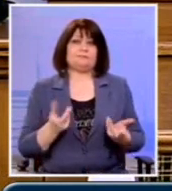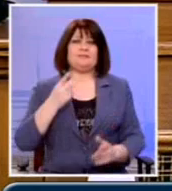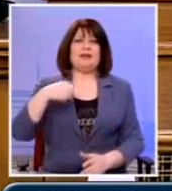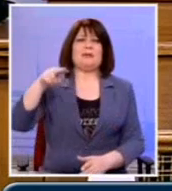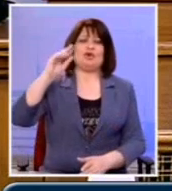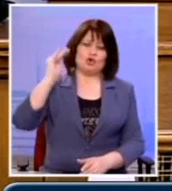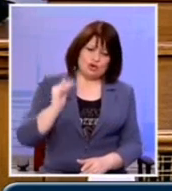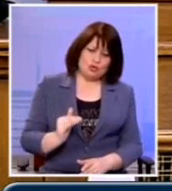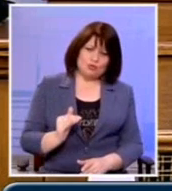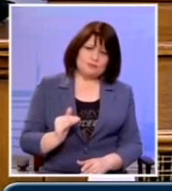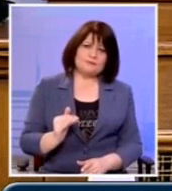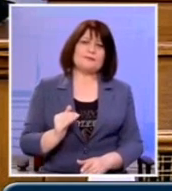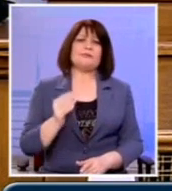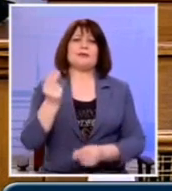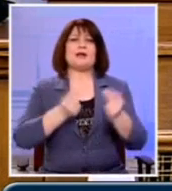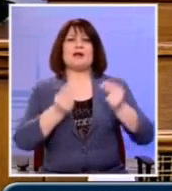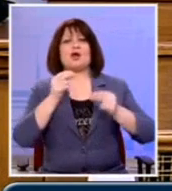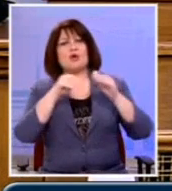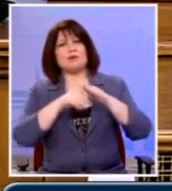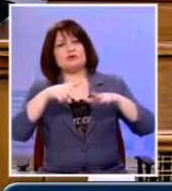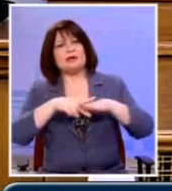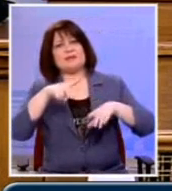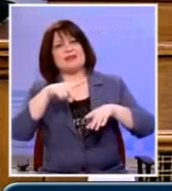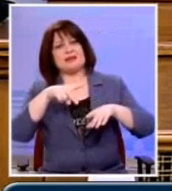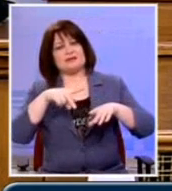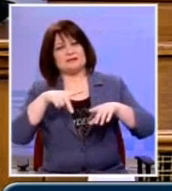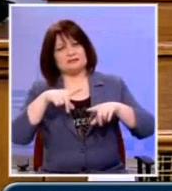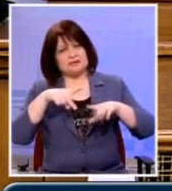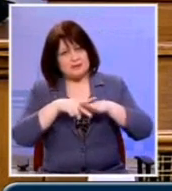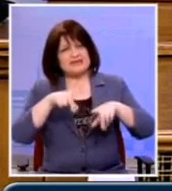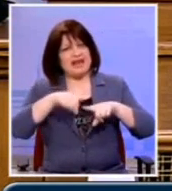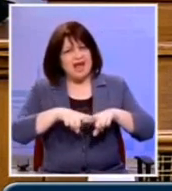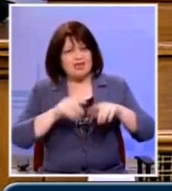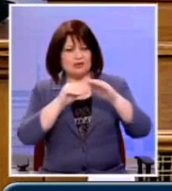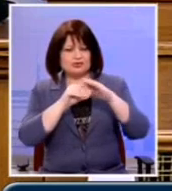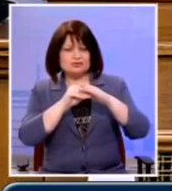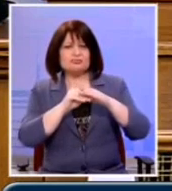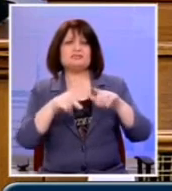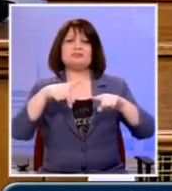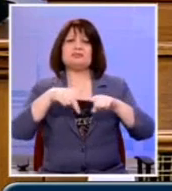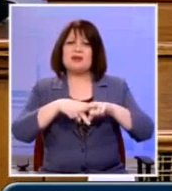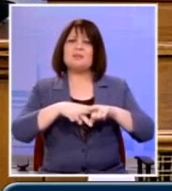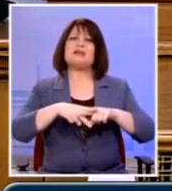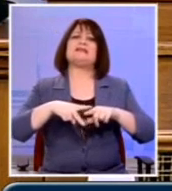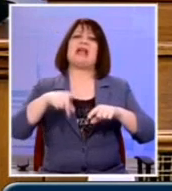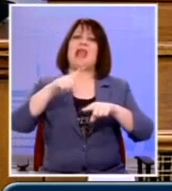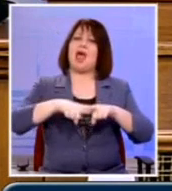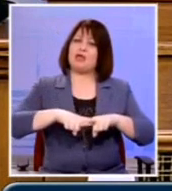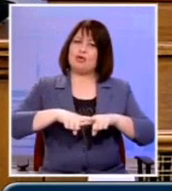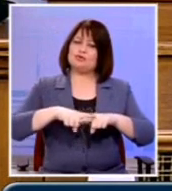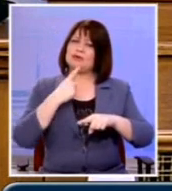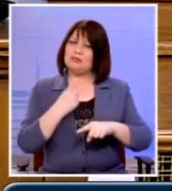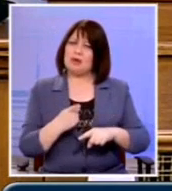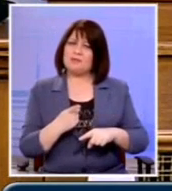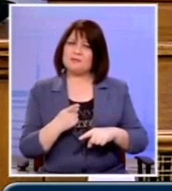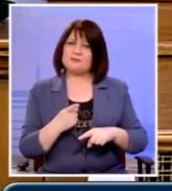επιτόκιο σε ένα λογαριασμό στην Τράπεζα της Ελλάδος. Οπότε η Τράπεζα της Ελλάδος ορίστηκε,